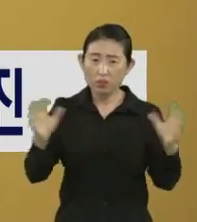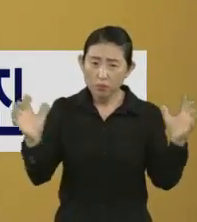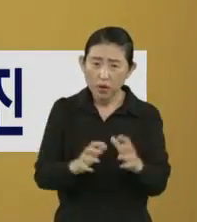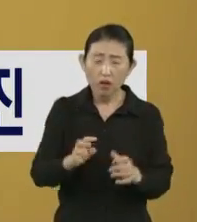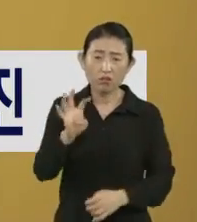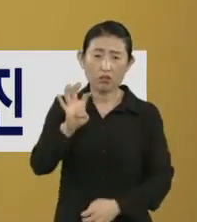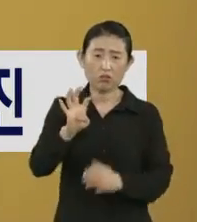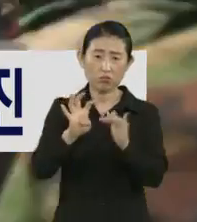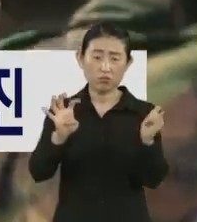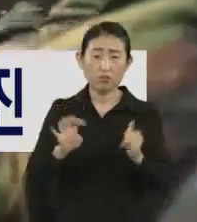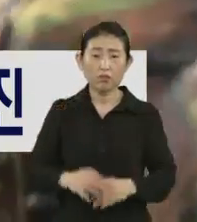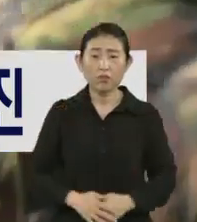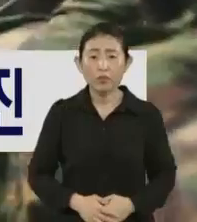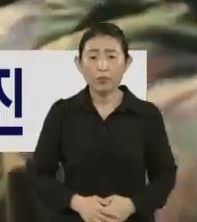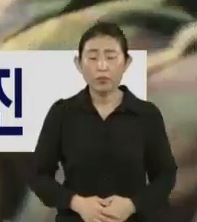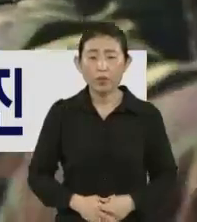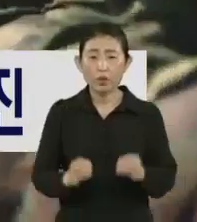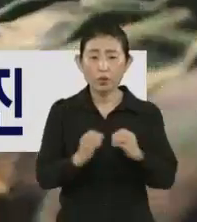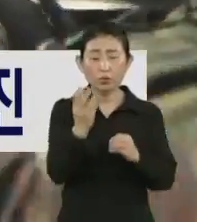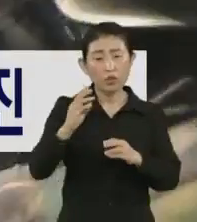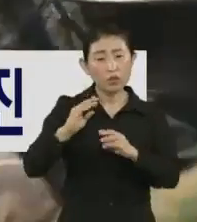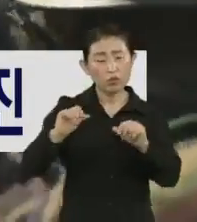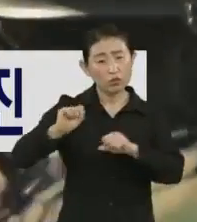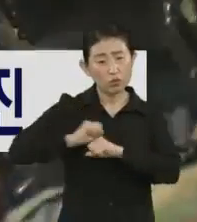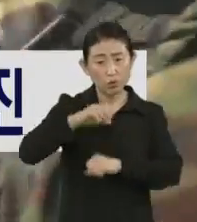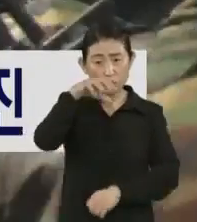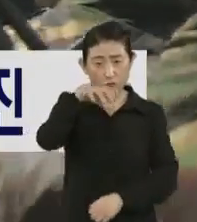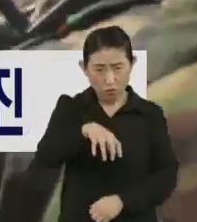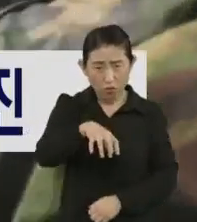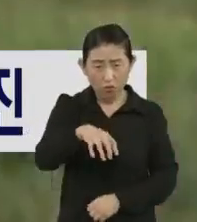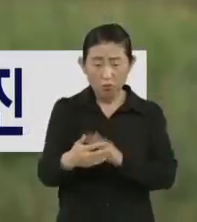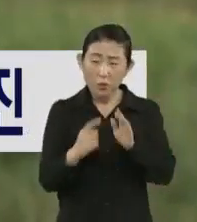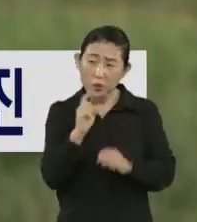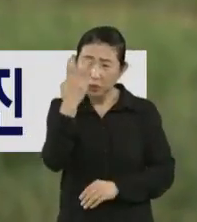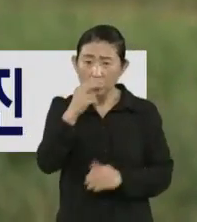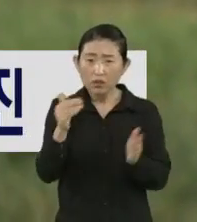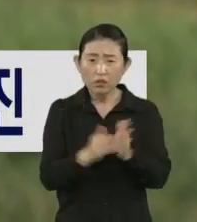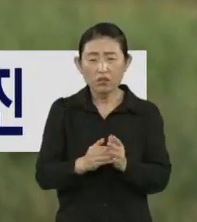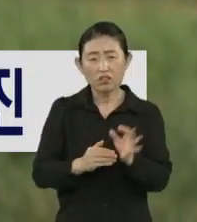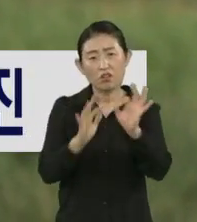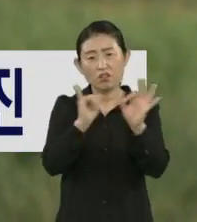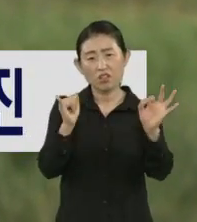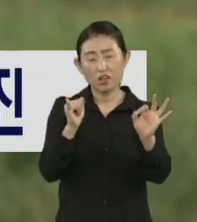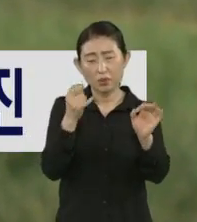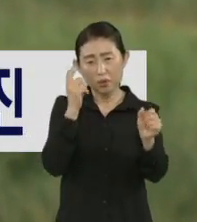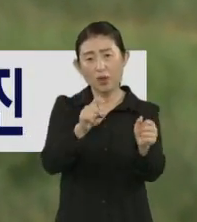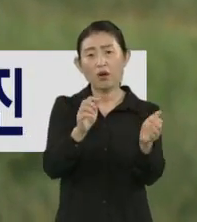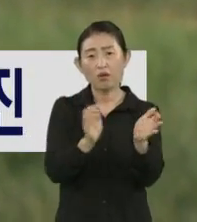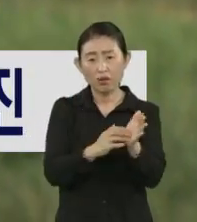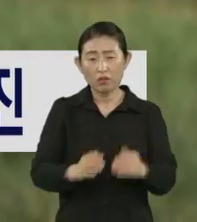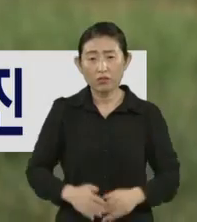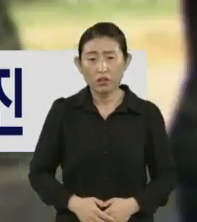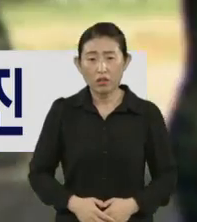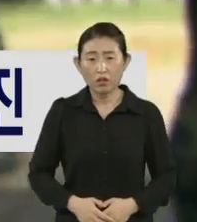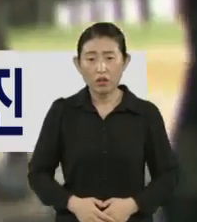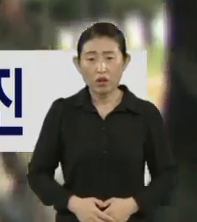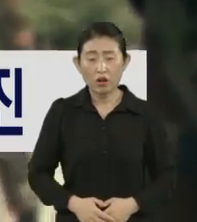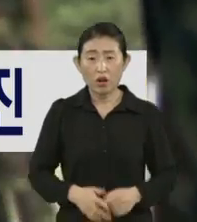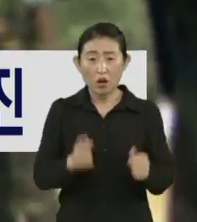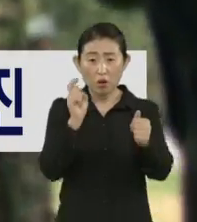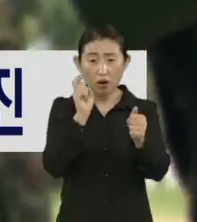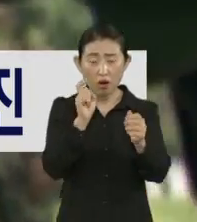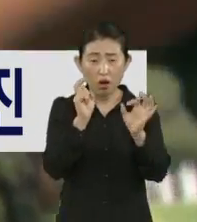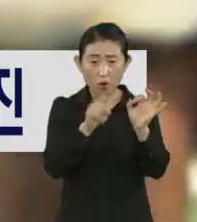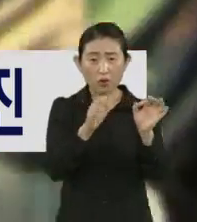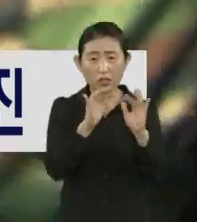40명이 확진 됐습니다 논산 육군훈련소에 선 선제 검사결과 열 명이 추가로 확진 데 확진 훈련병은